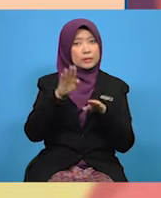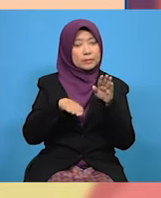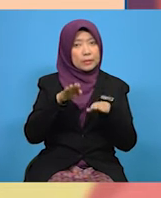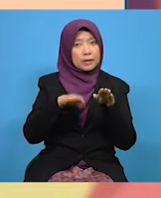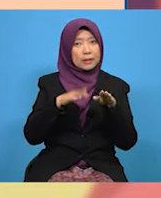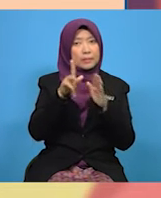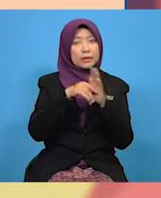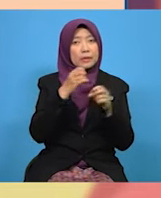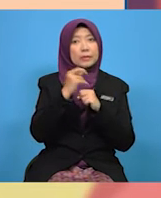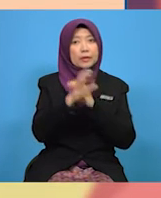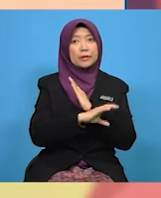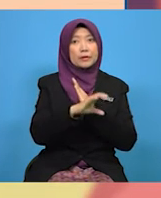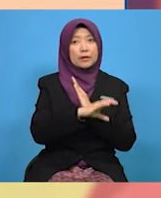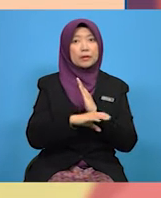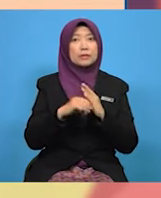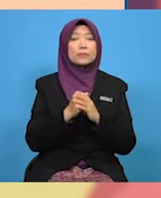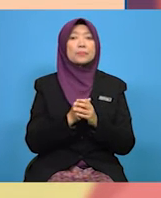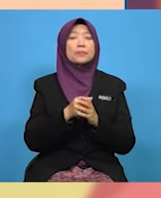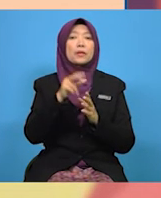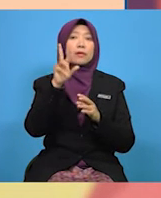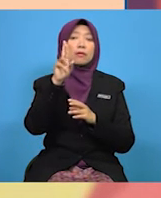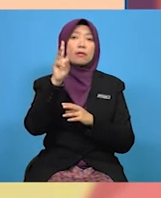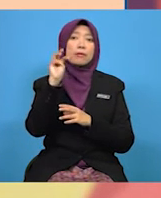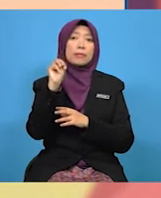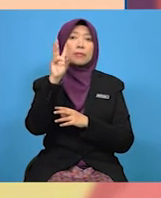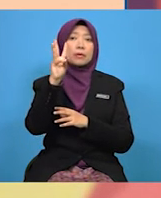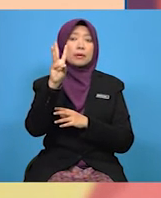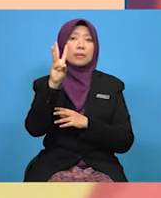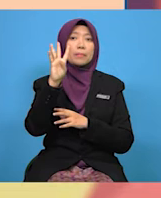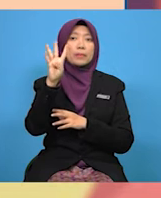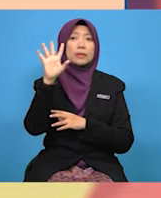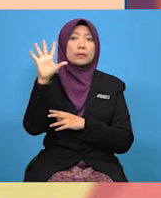keseimbangan pendapatan negara yaitu RM